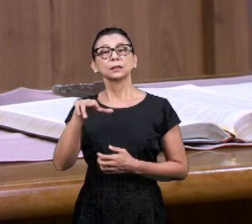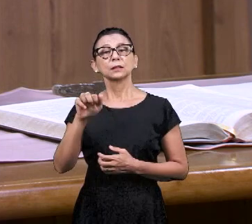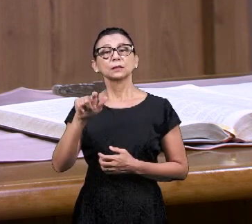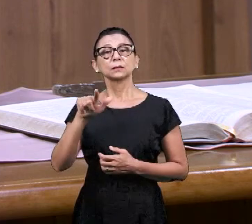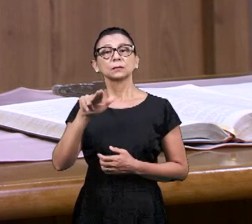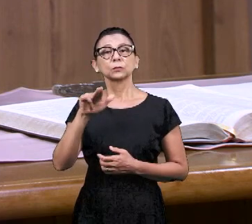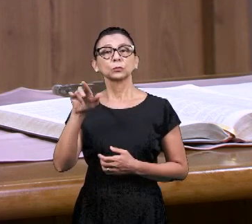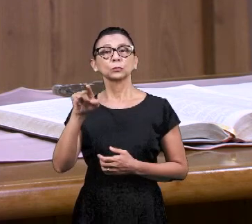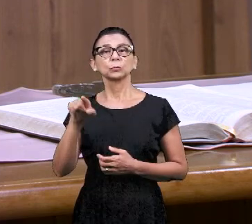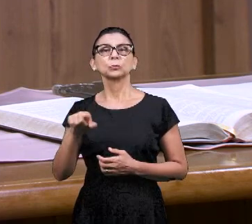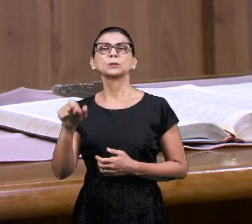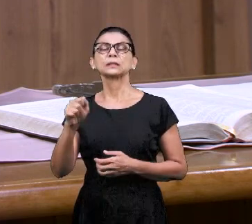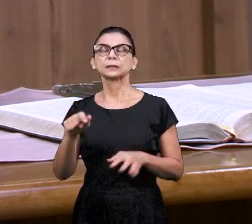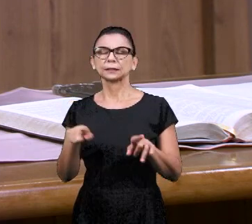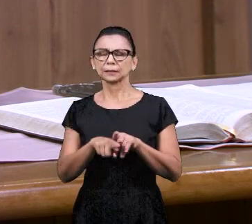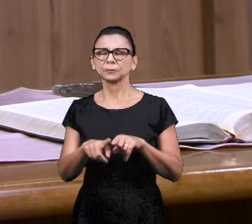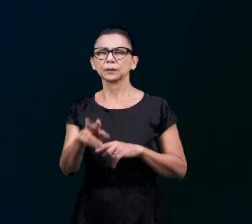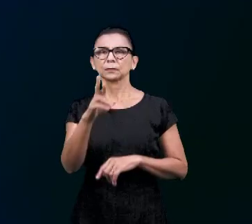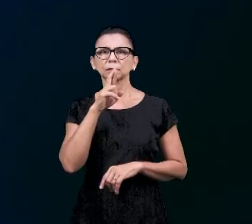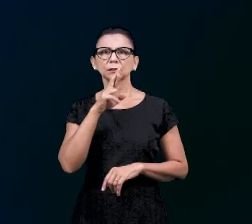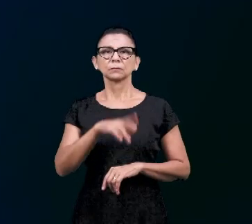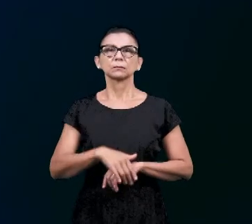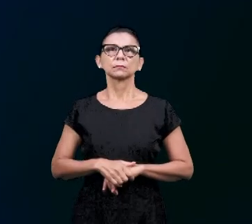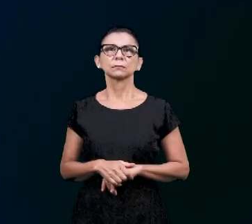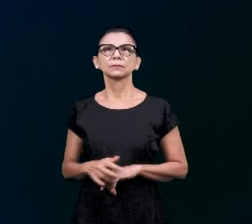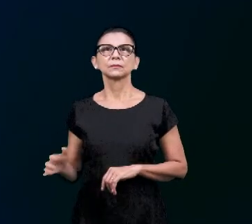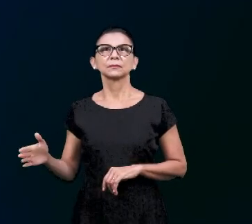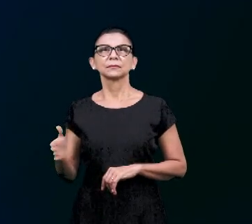de Baltimore, va donner la réponse.